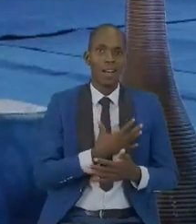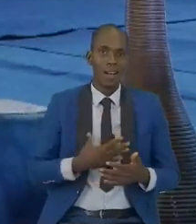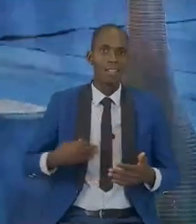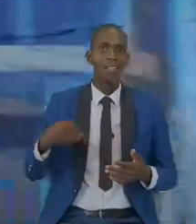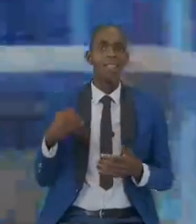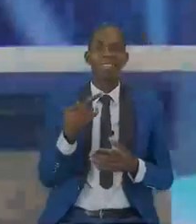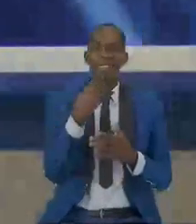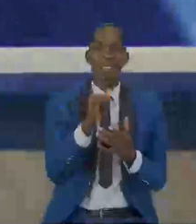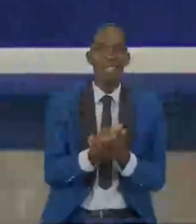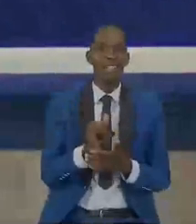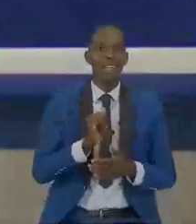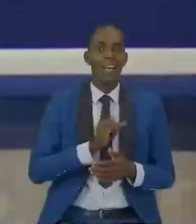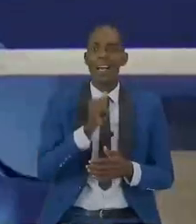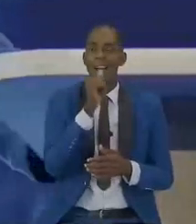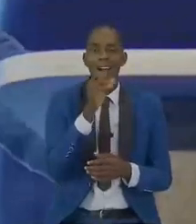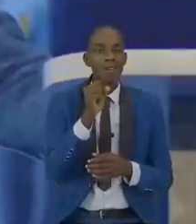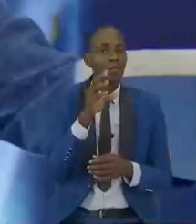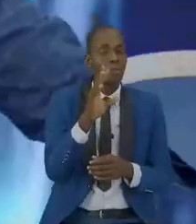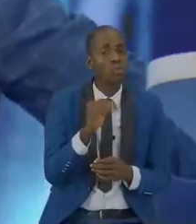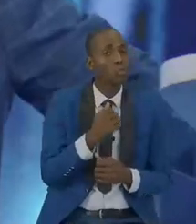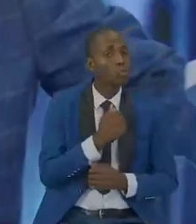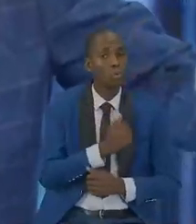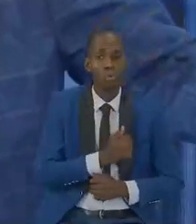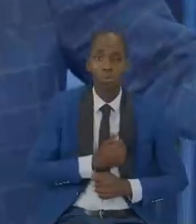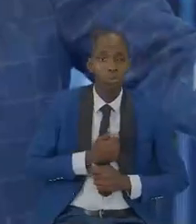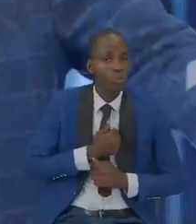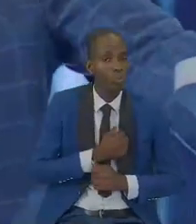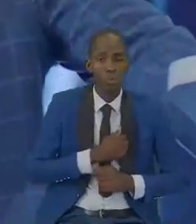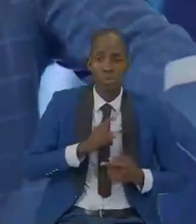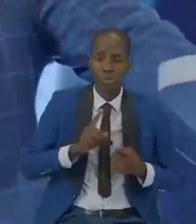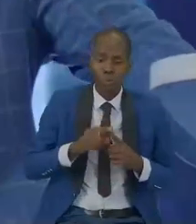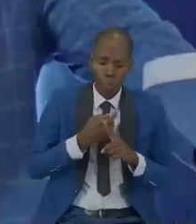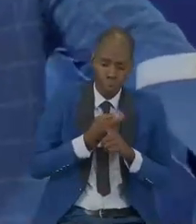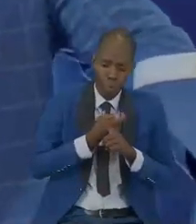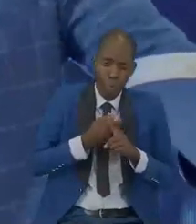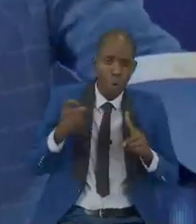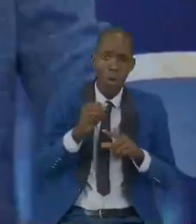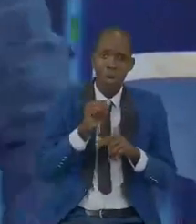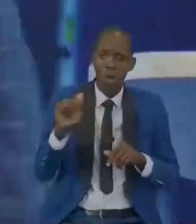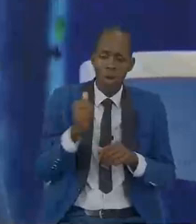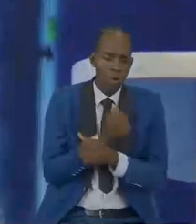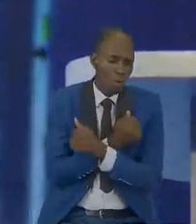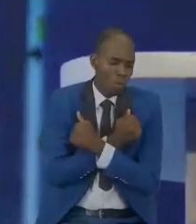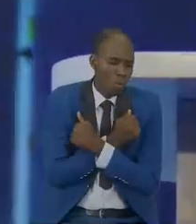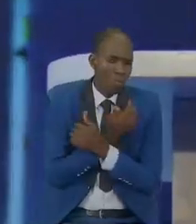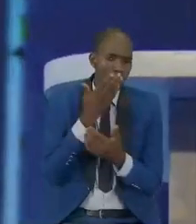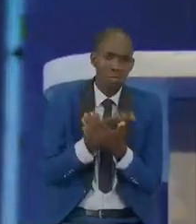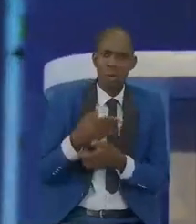vos genoux, vous vous repentez et vous dites, je suis très désolé d'avoir